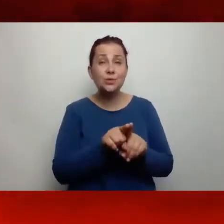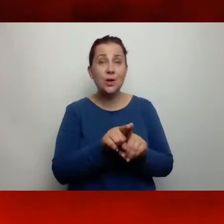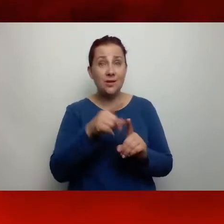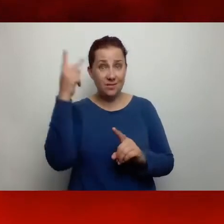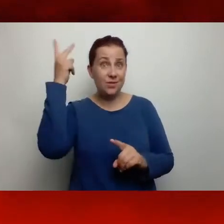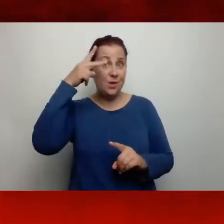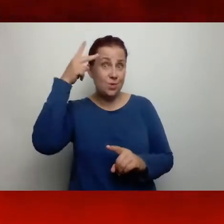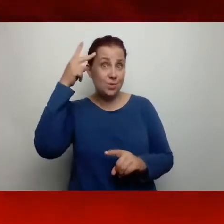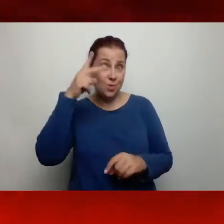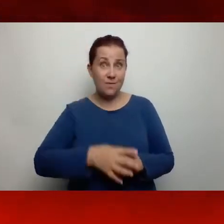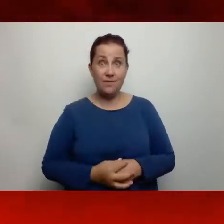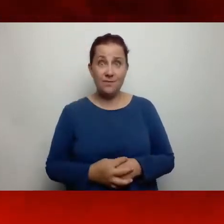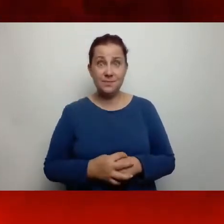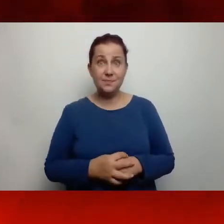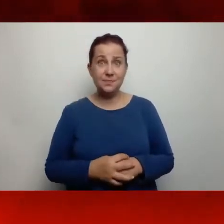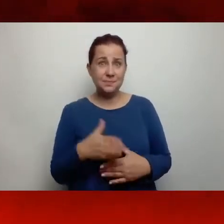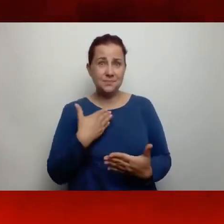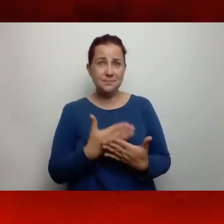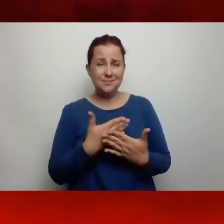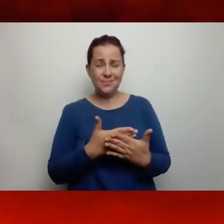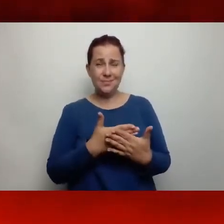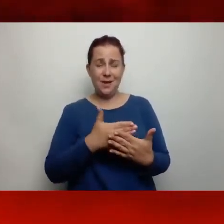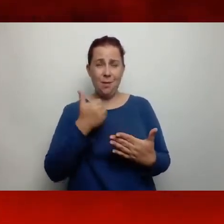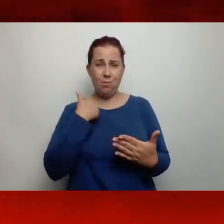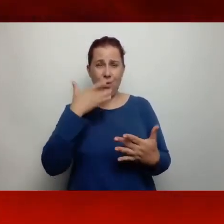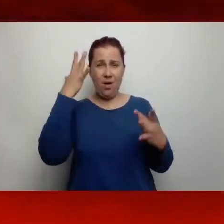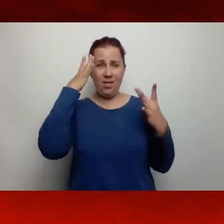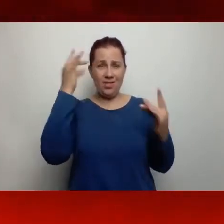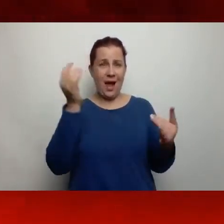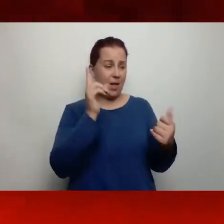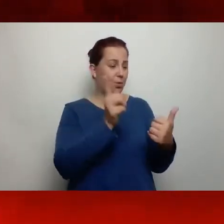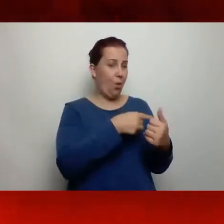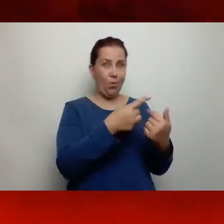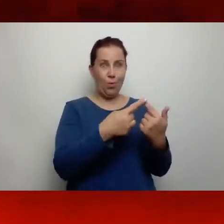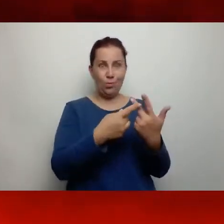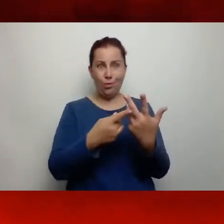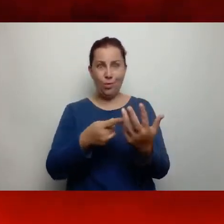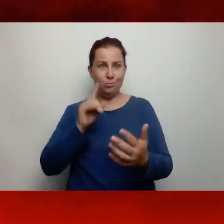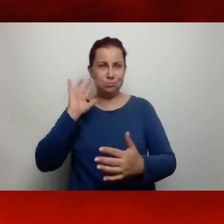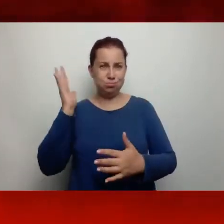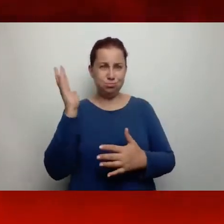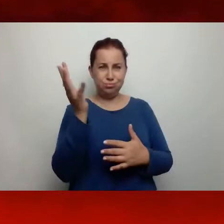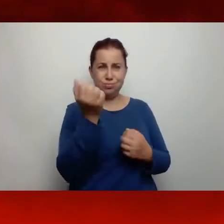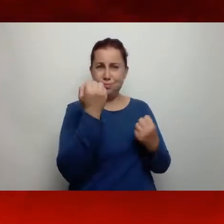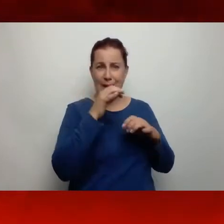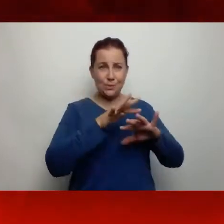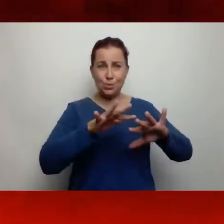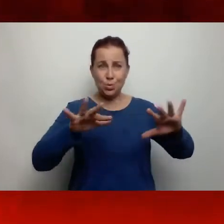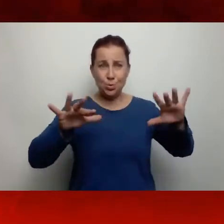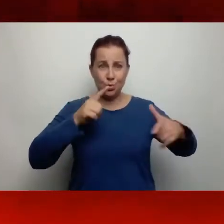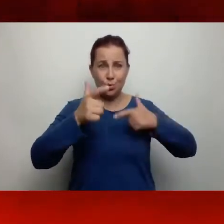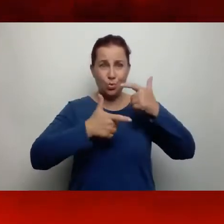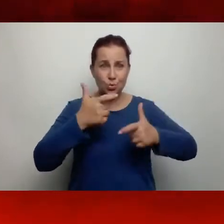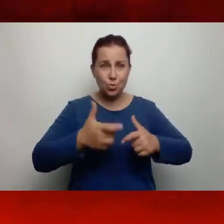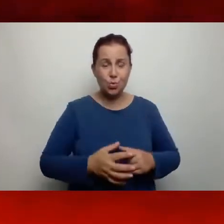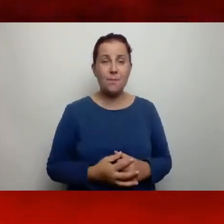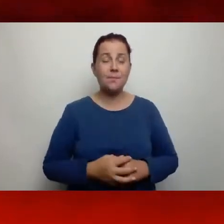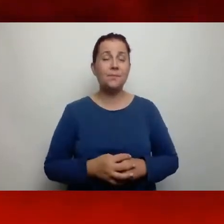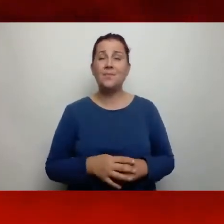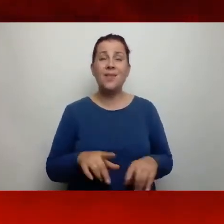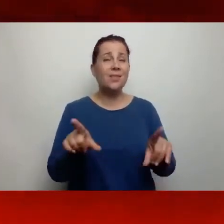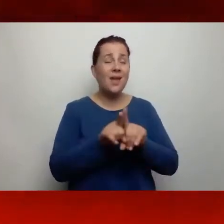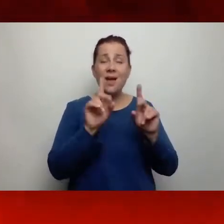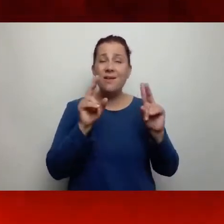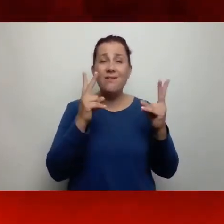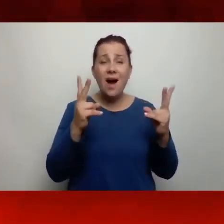filozofem. Więc w związku z tym to spektrum jest bardzo, bardzo szerokie i kluczową rzeczą było